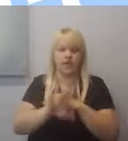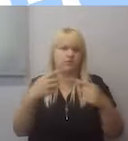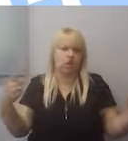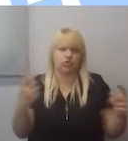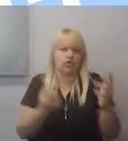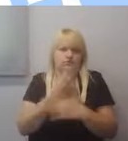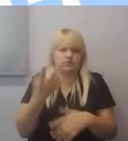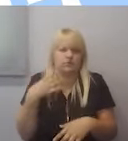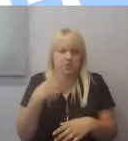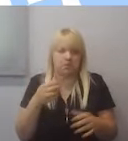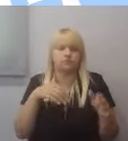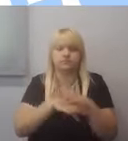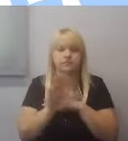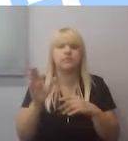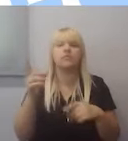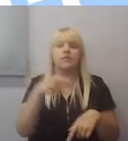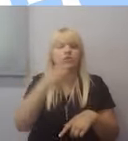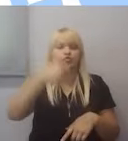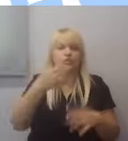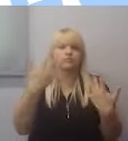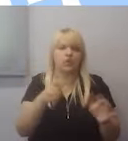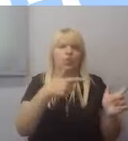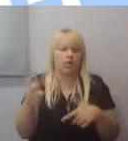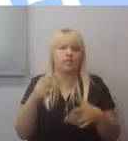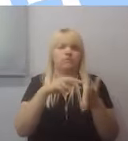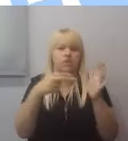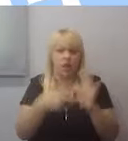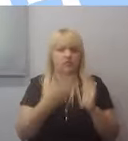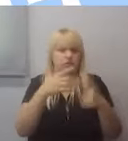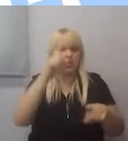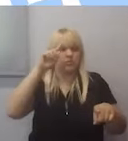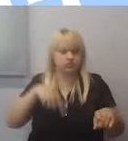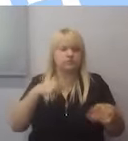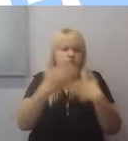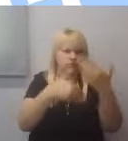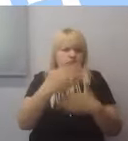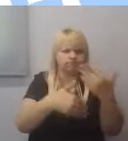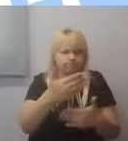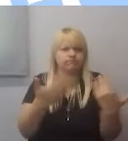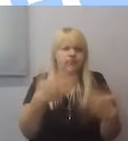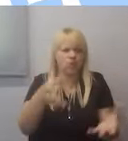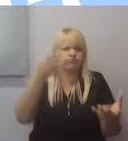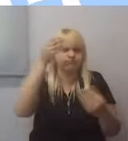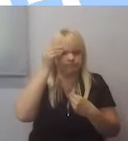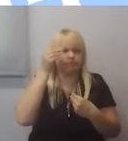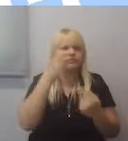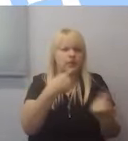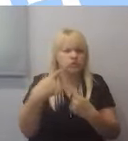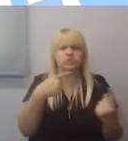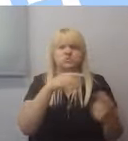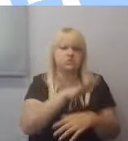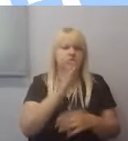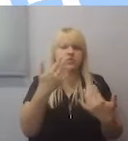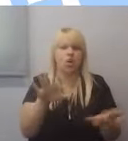attiecīgi nu labāk tā somma ir sagatavotti labāk tie plāni ir ir ir ir izieti vismaz izrunāti nekā nekā tas mums pārss